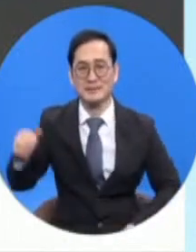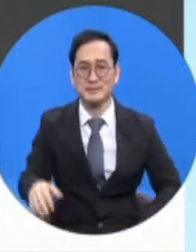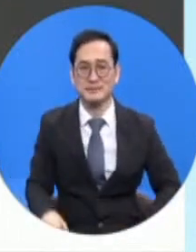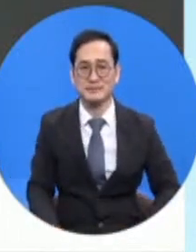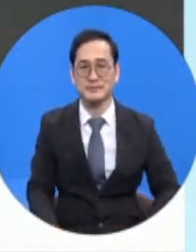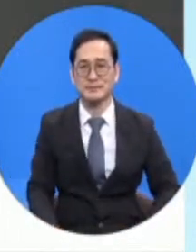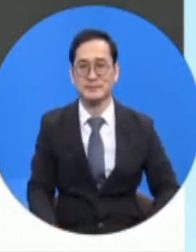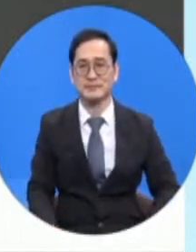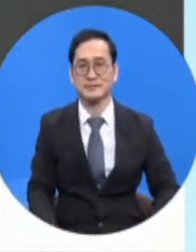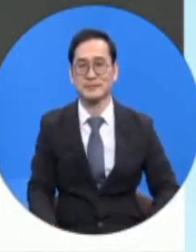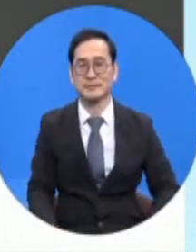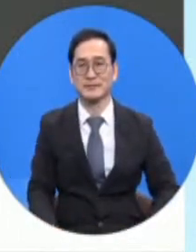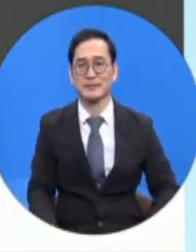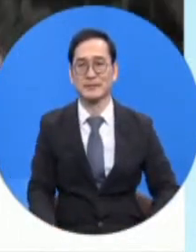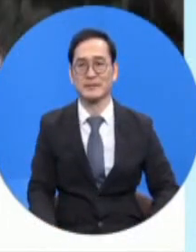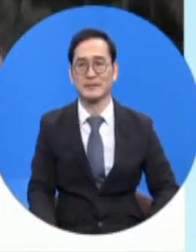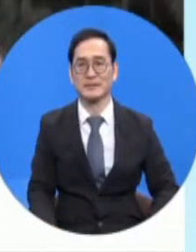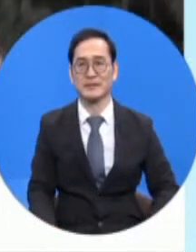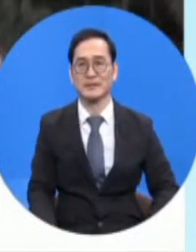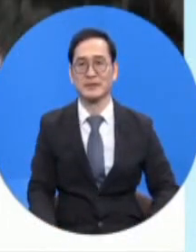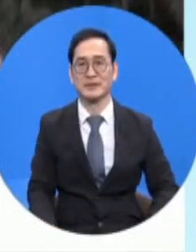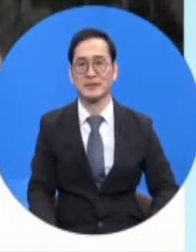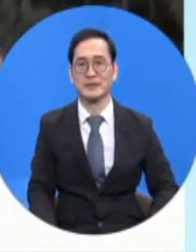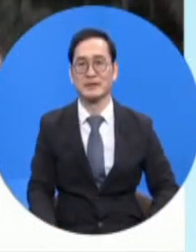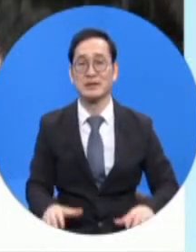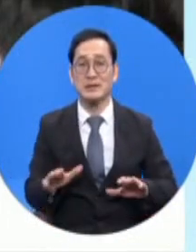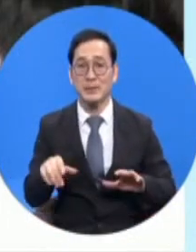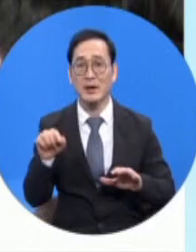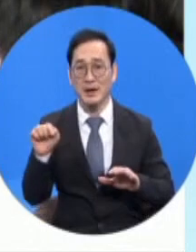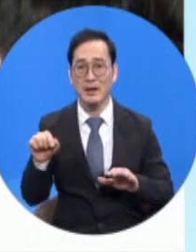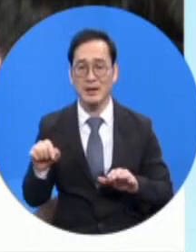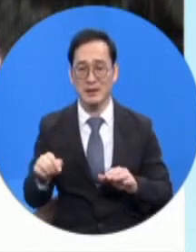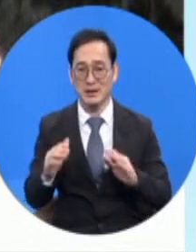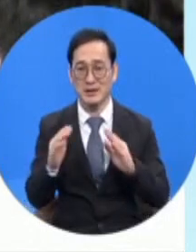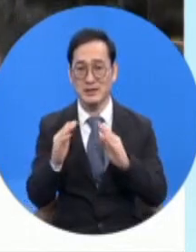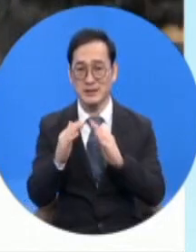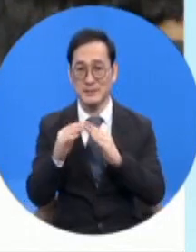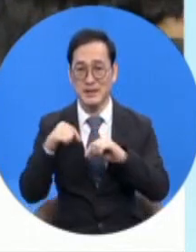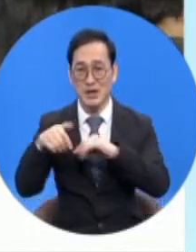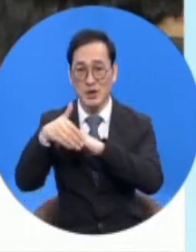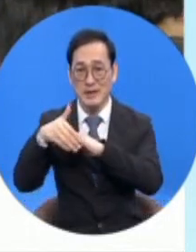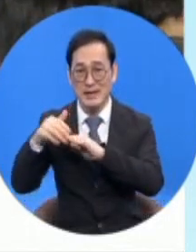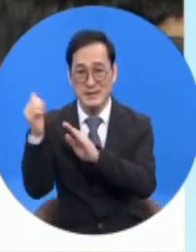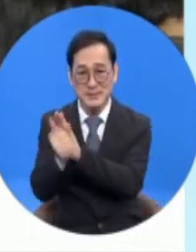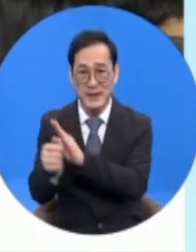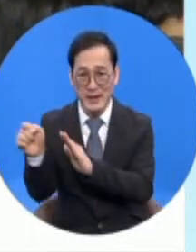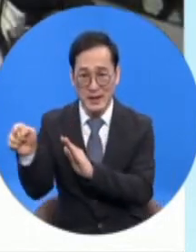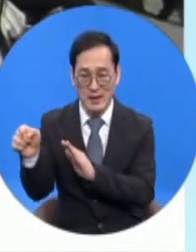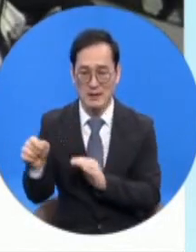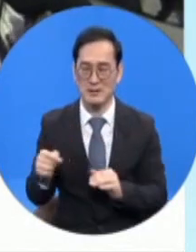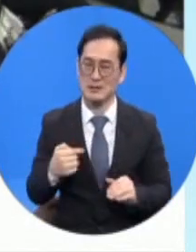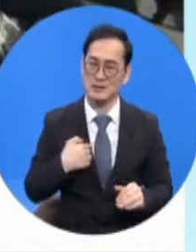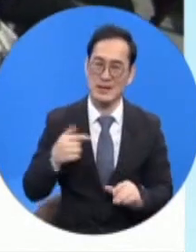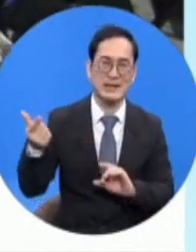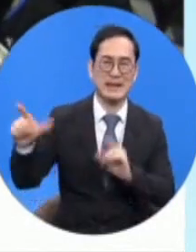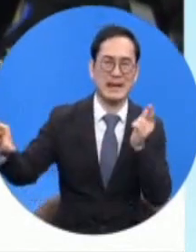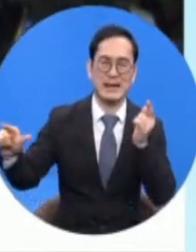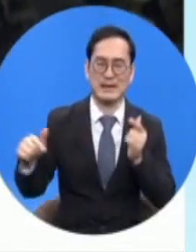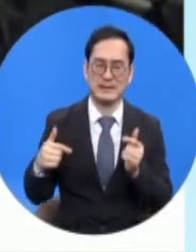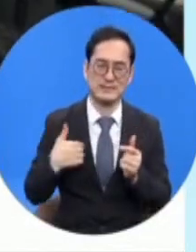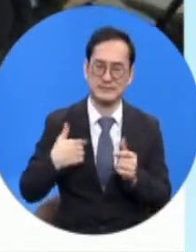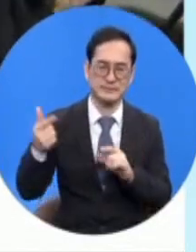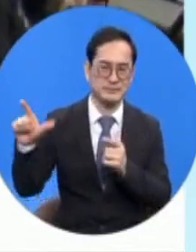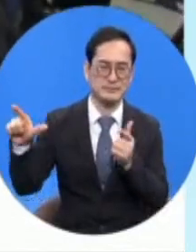실적으로 꼽히고 있는 상황에서 저 부동산 문제에 대한 공약이 없이는 대통령이 당선되기 힘들다고 본 것 같아요. 그래서 이재명 지사의